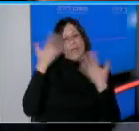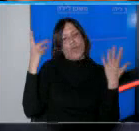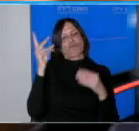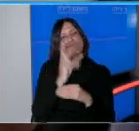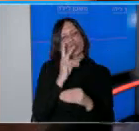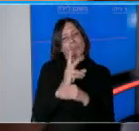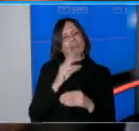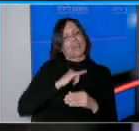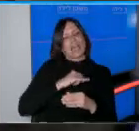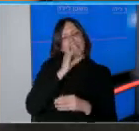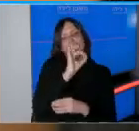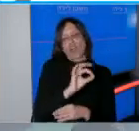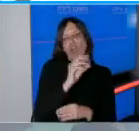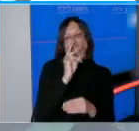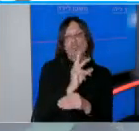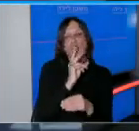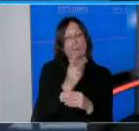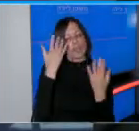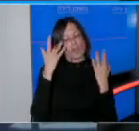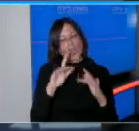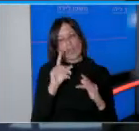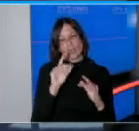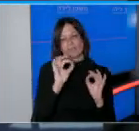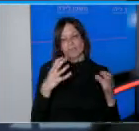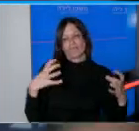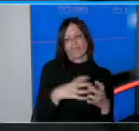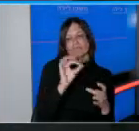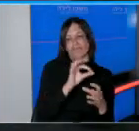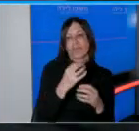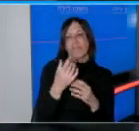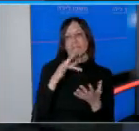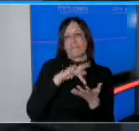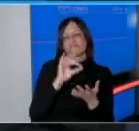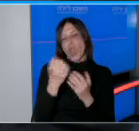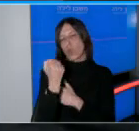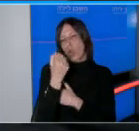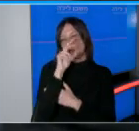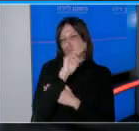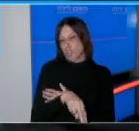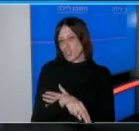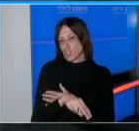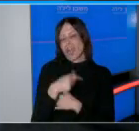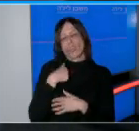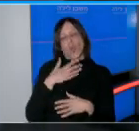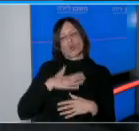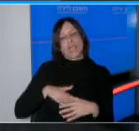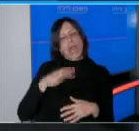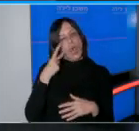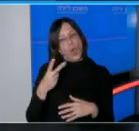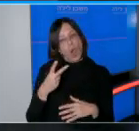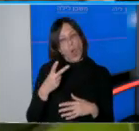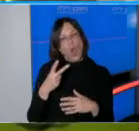את האינטרסים שלה, משמרת אותם ודואגת לשמר אותם במוקדי הכוח שעוד נשארו לה. הייתי רוצה לראות